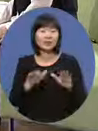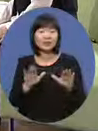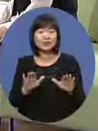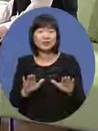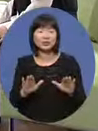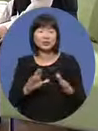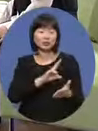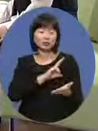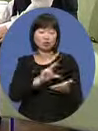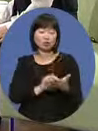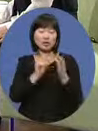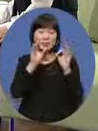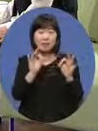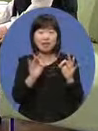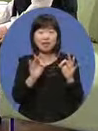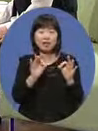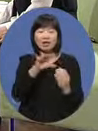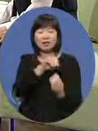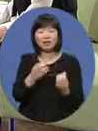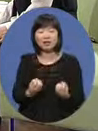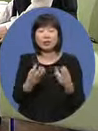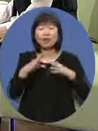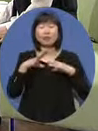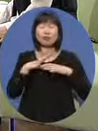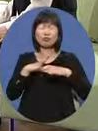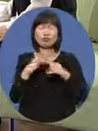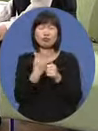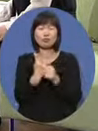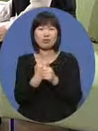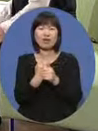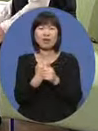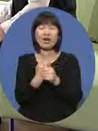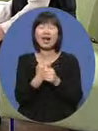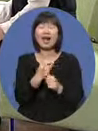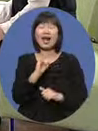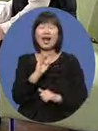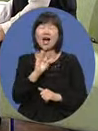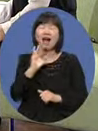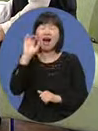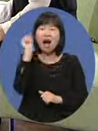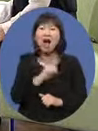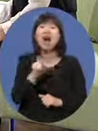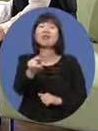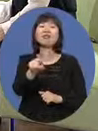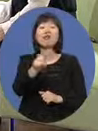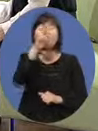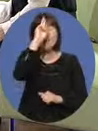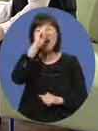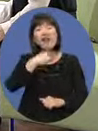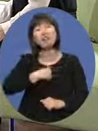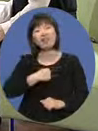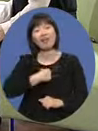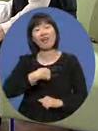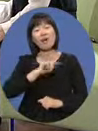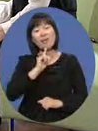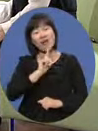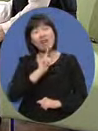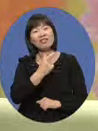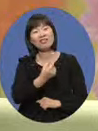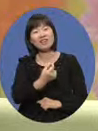오늘의 주제는요. 명절이 두려운 부부예요. 아, 오늘 이거 내 얘기야 하고 격하게 공감하시는 어머님들 정말 많으실 것